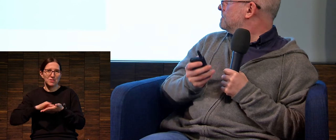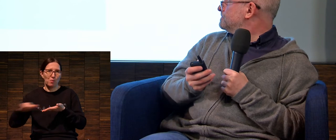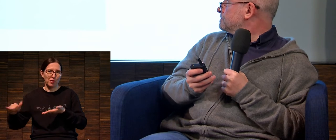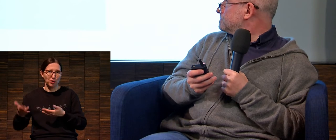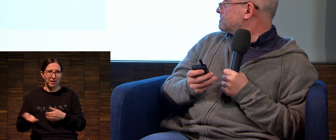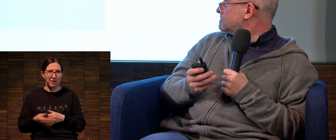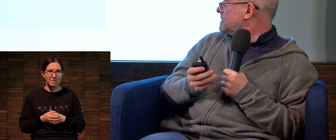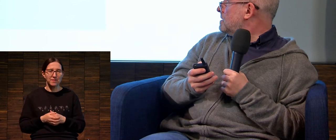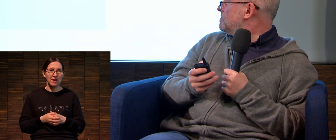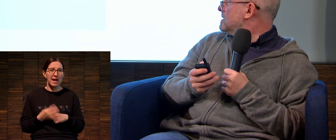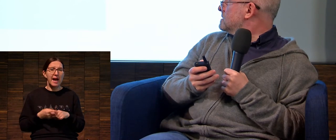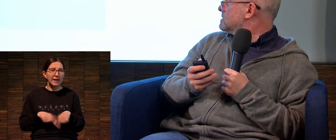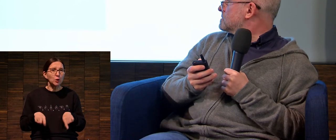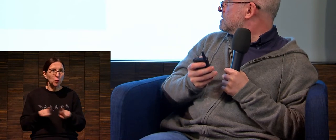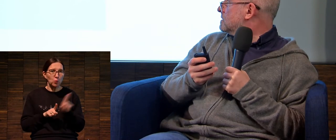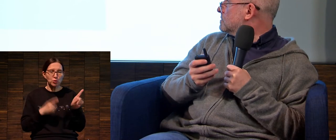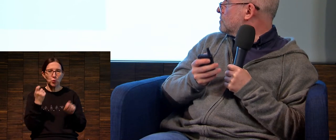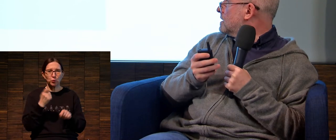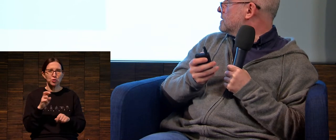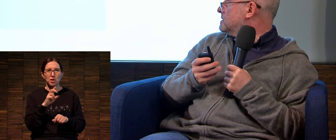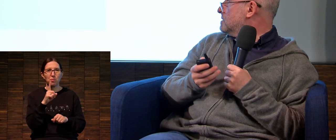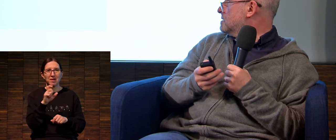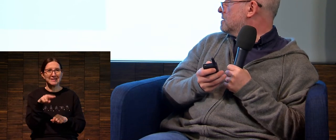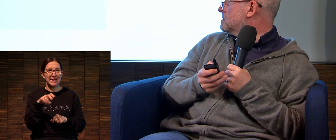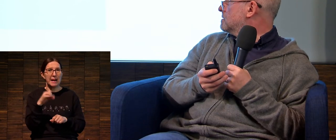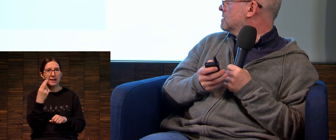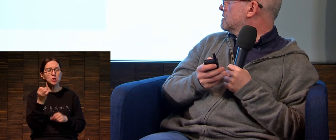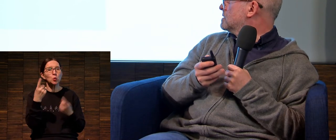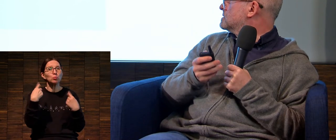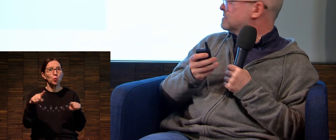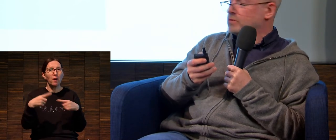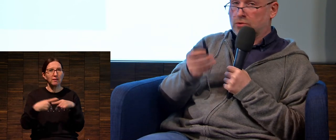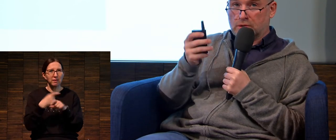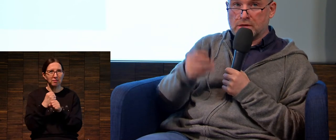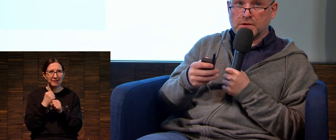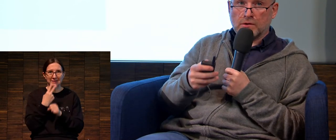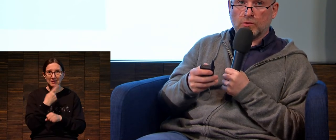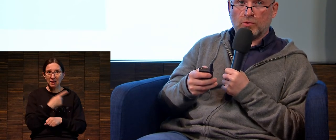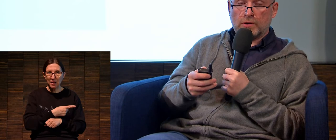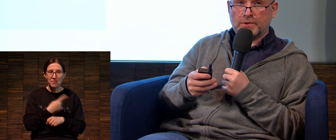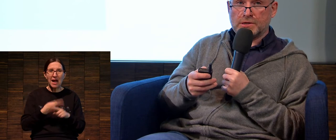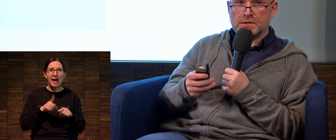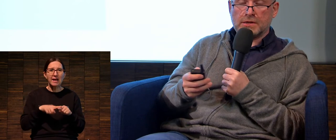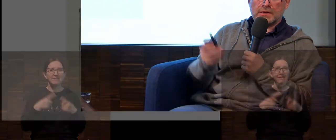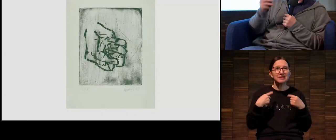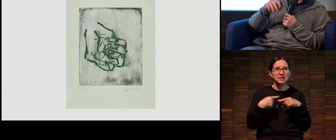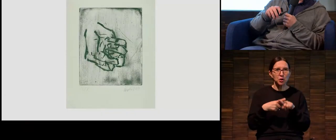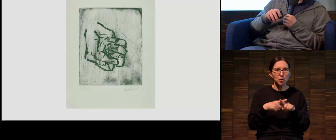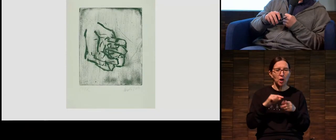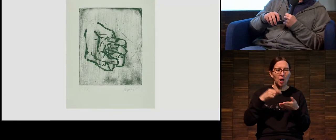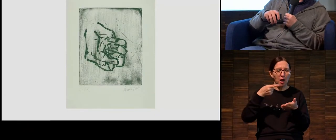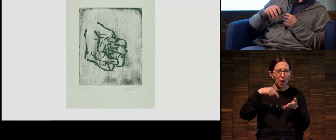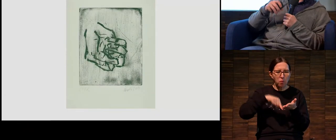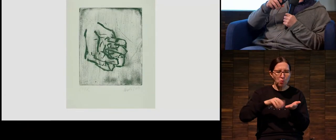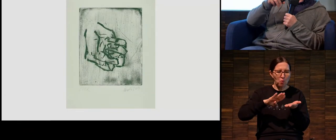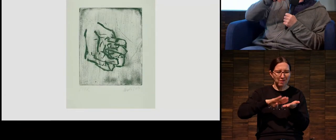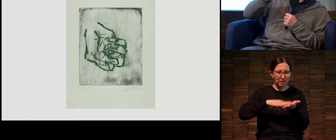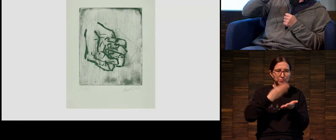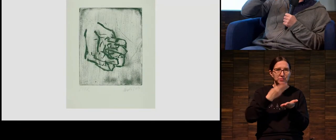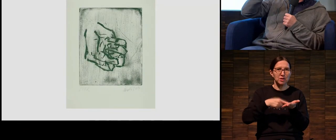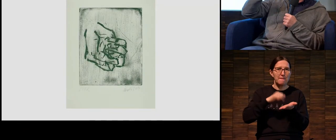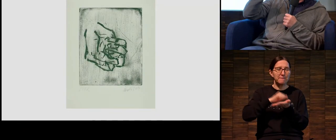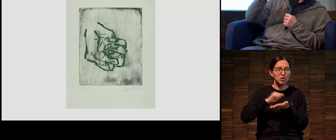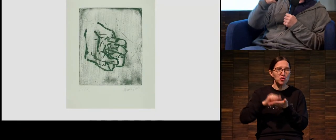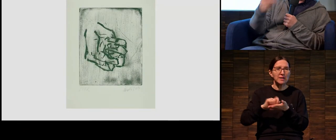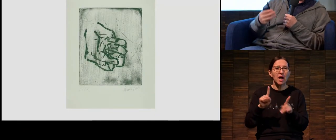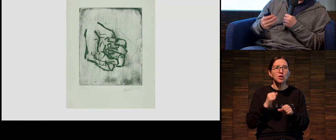базилиц, другая техника, техника глубокой печати. не сказал, что для